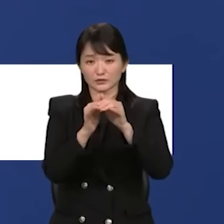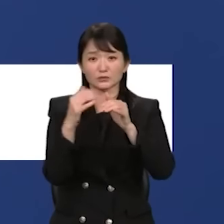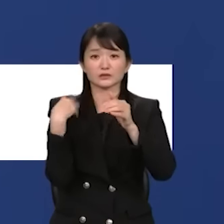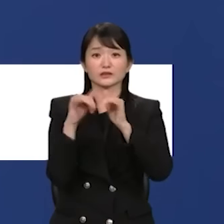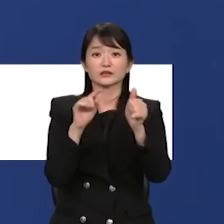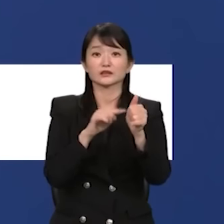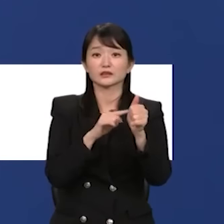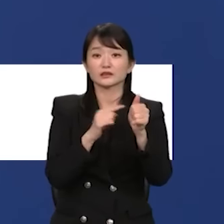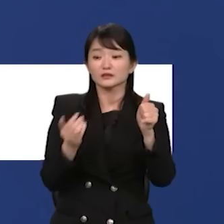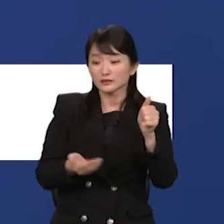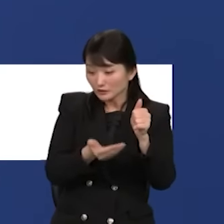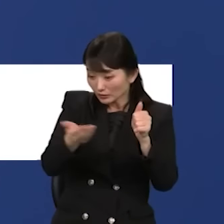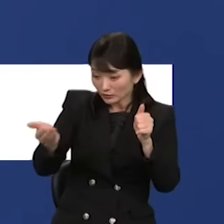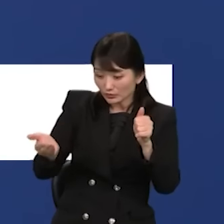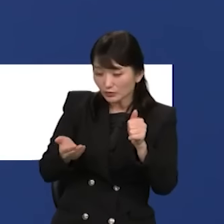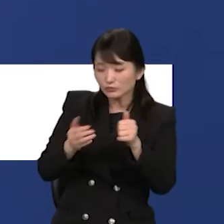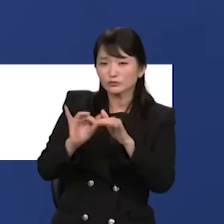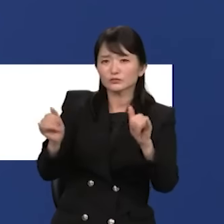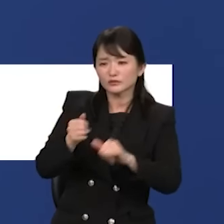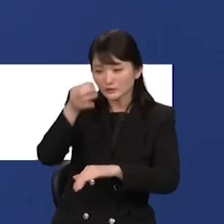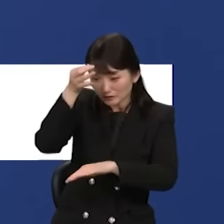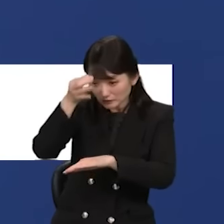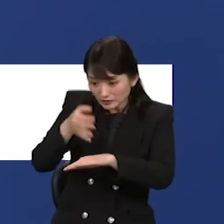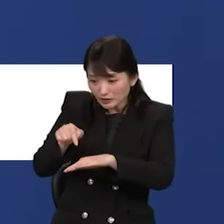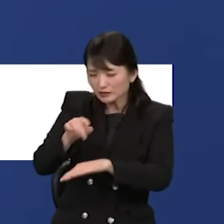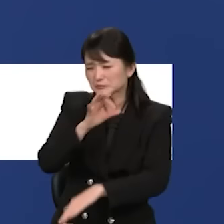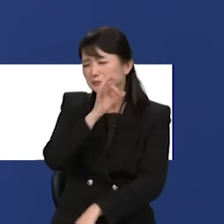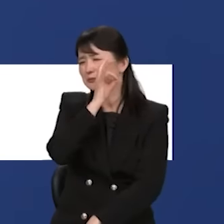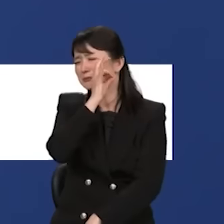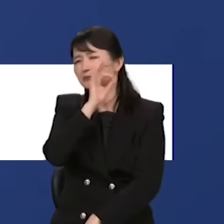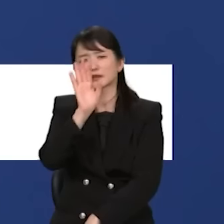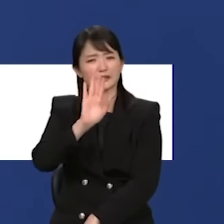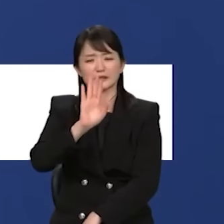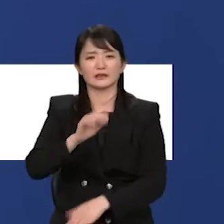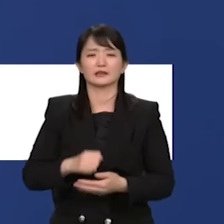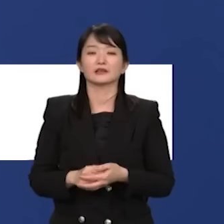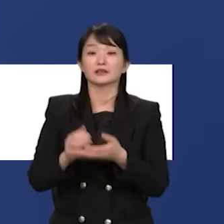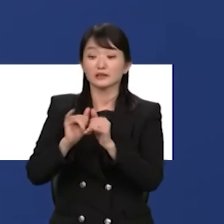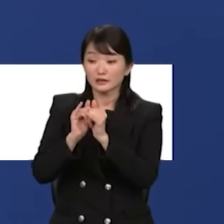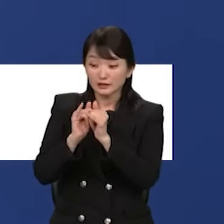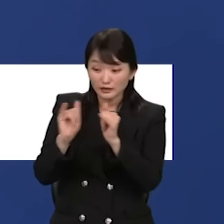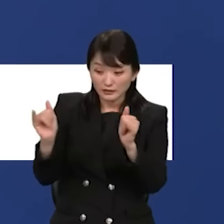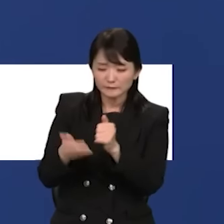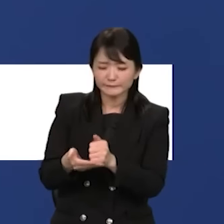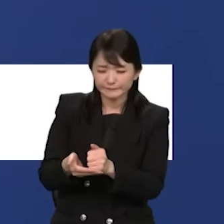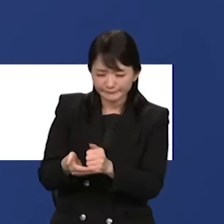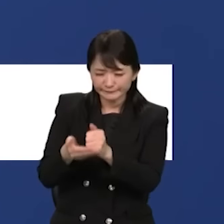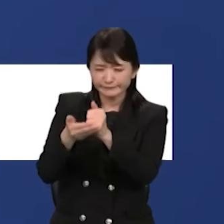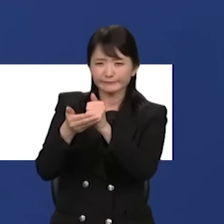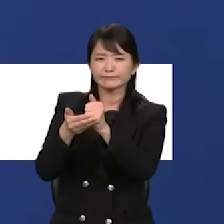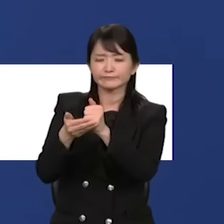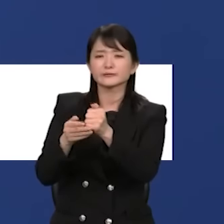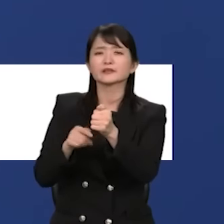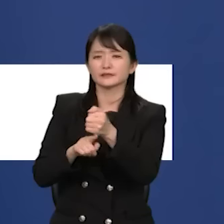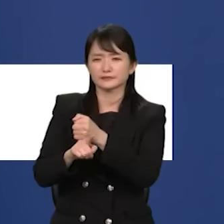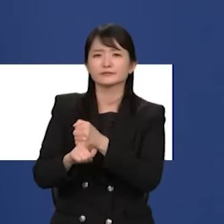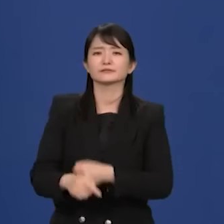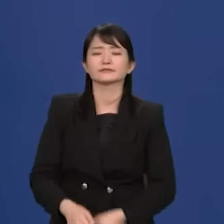국민들께 사과드리는 것은 부끄러운 일이 아니라 국민들을 존중하고 존경하는